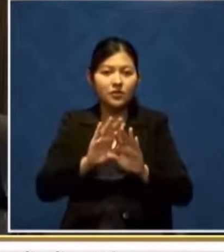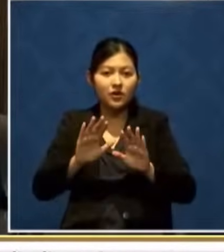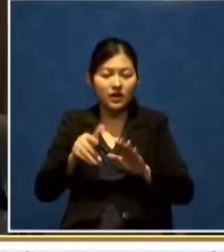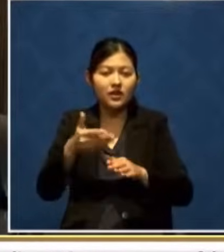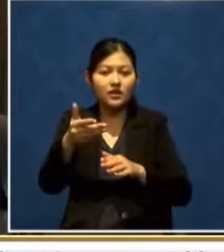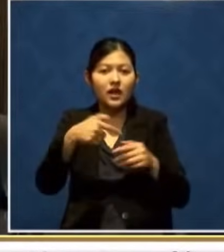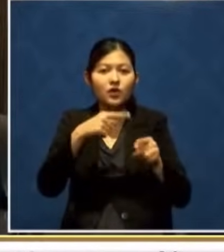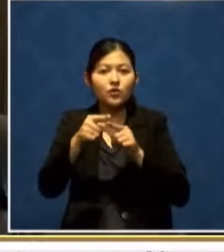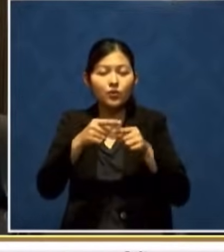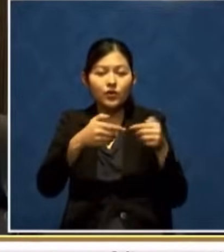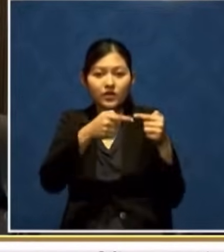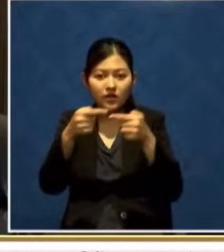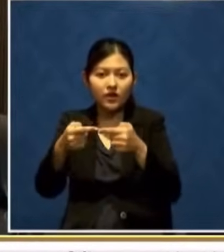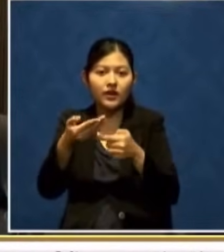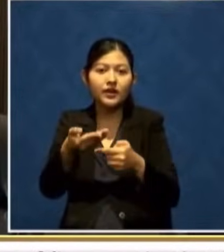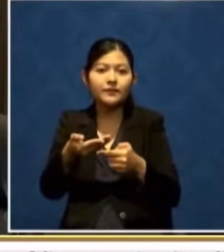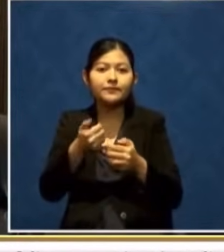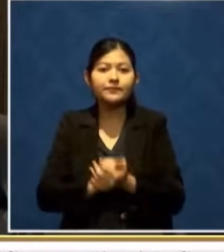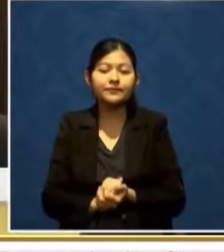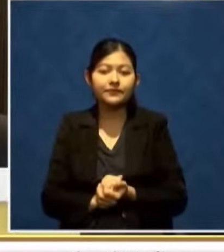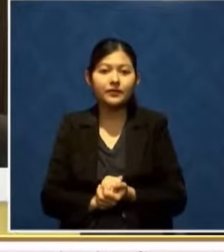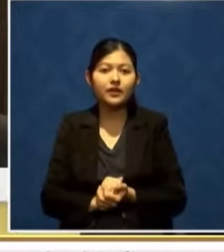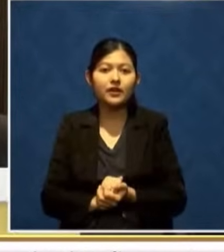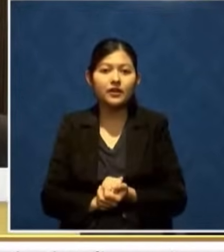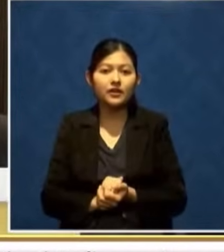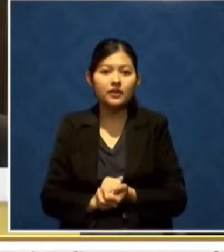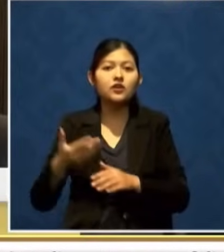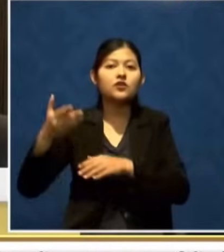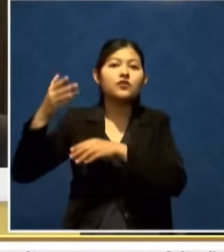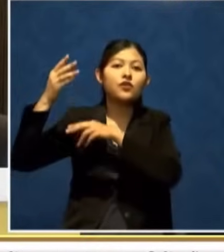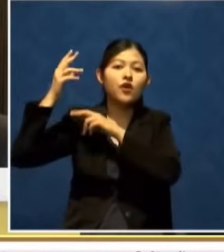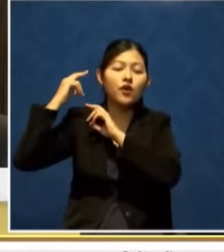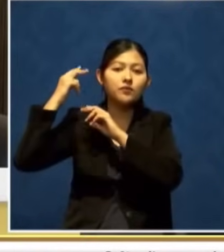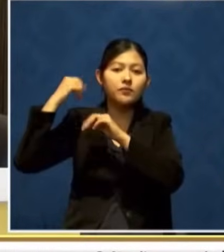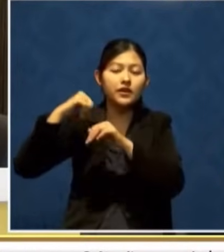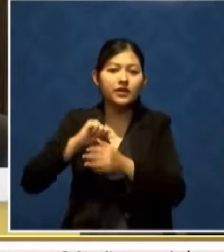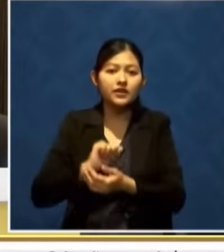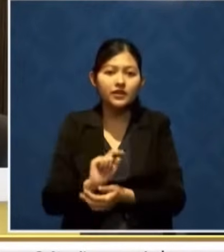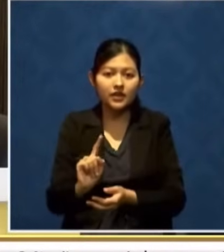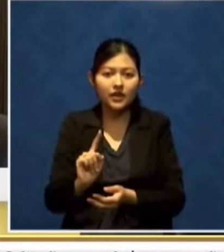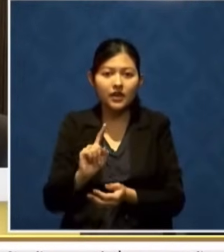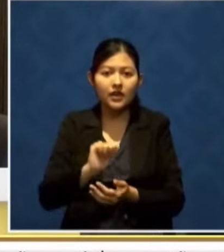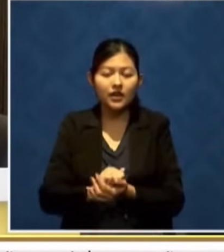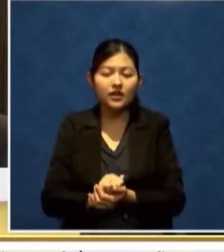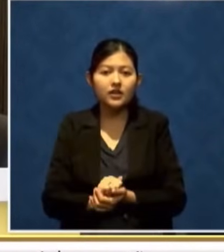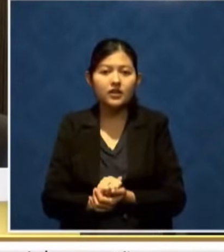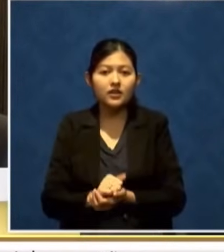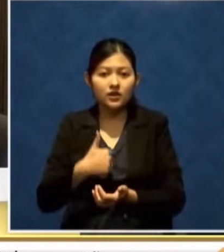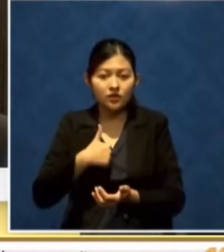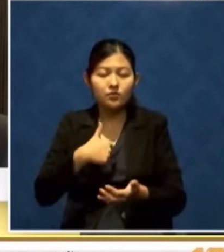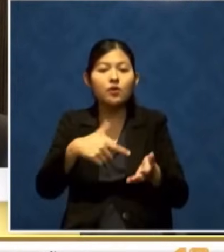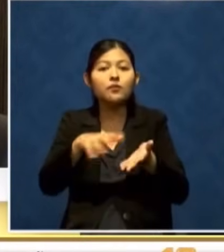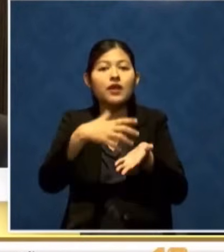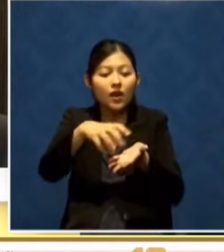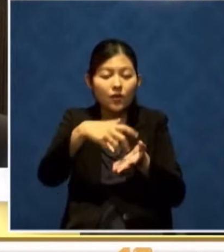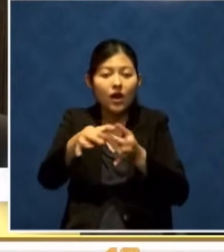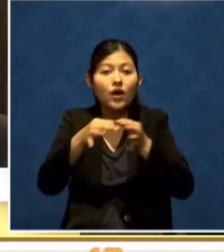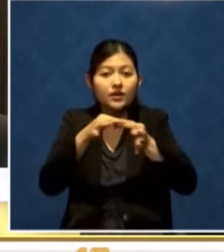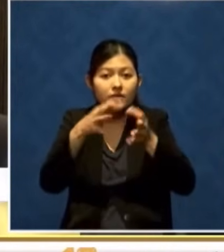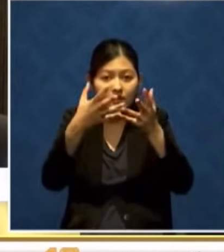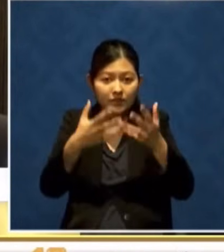ครับเรียนท่านประธานครับสืบเนื่องนะครับตามที่ผมได้อภิปรายไปแล้วนะครับ